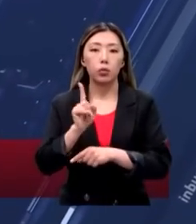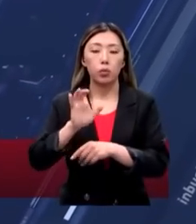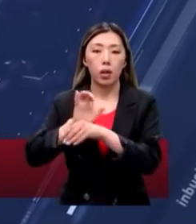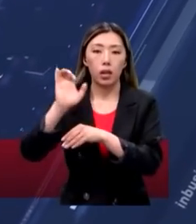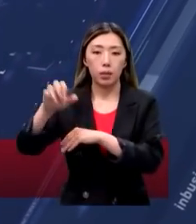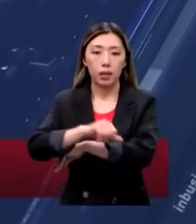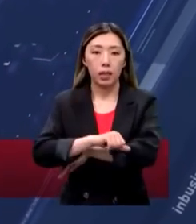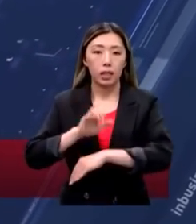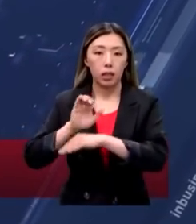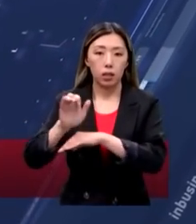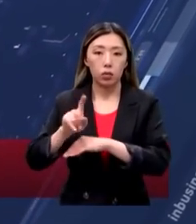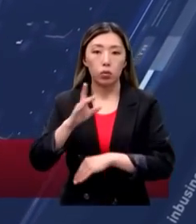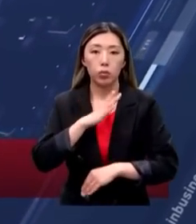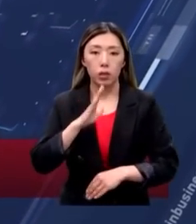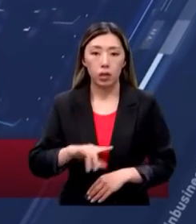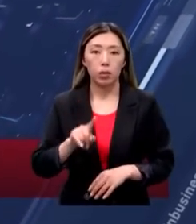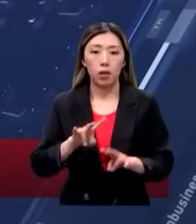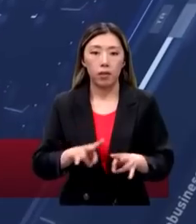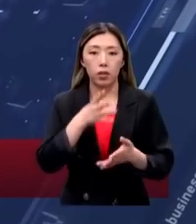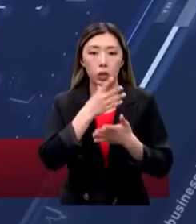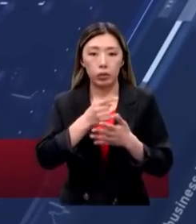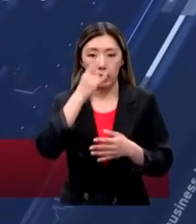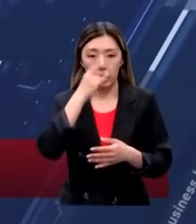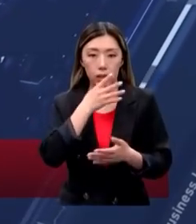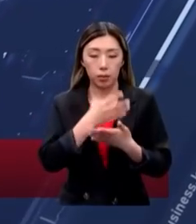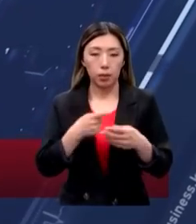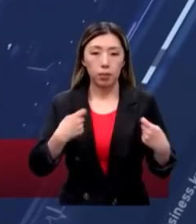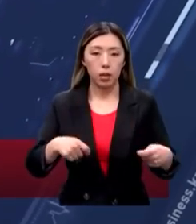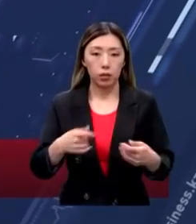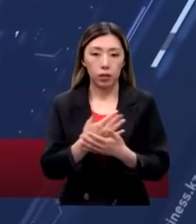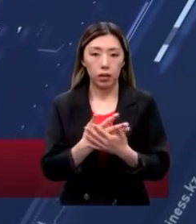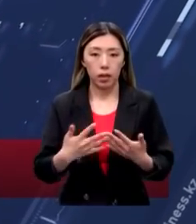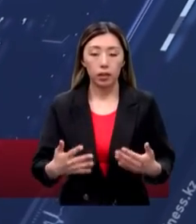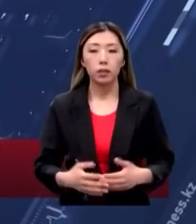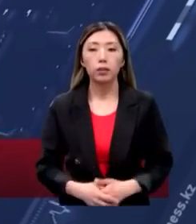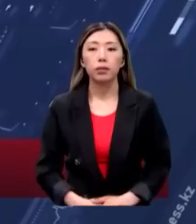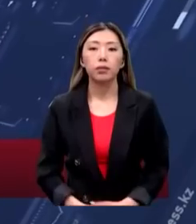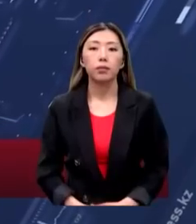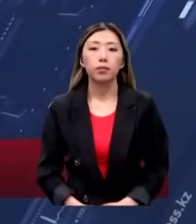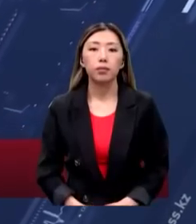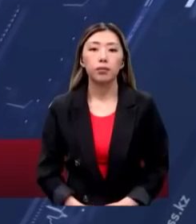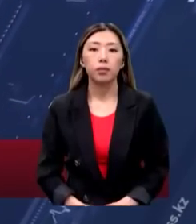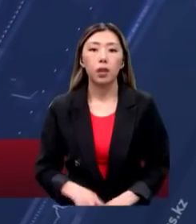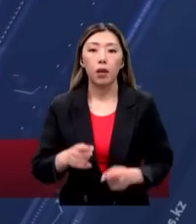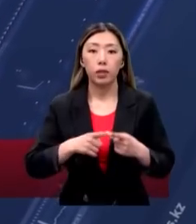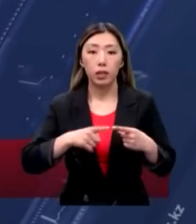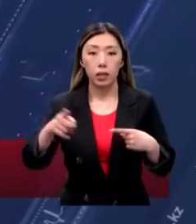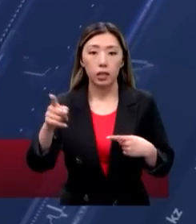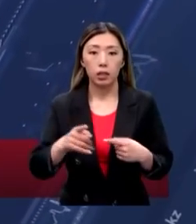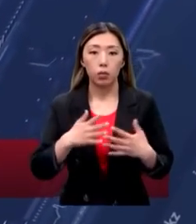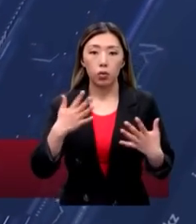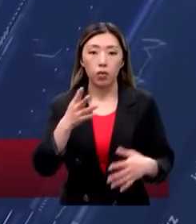данных видов товаров, в частности продовольствия. Но в более длительном периоде времени